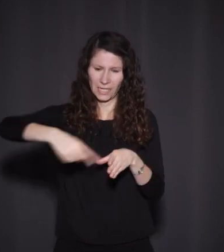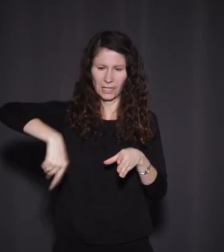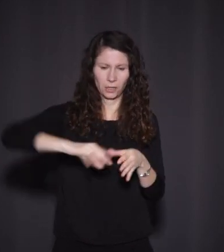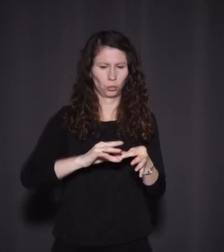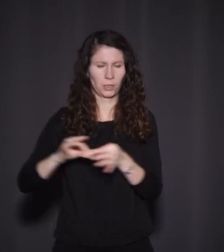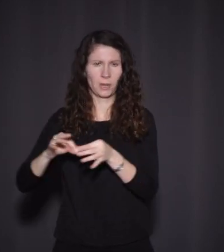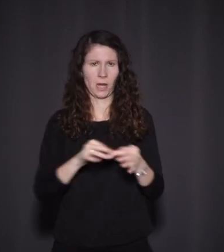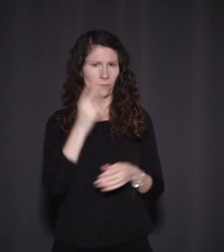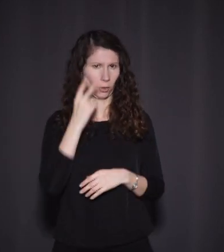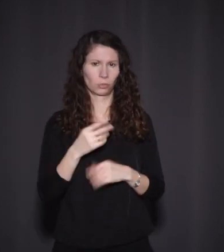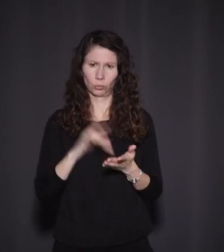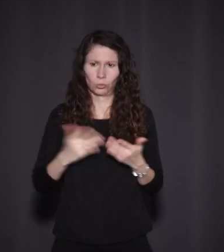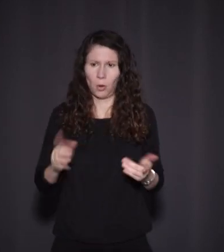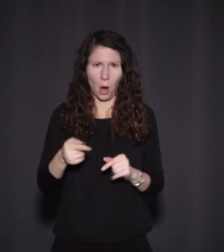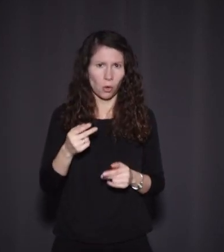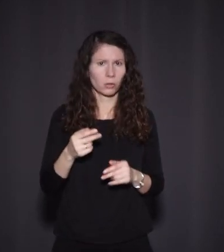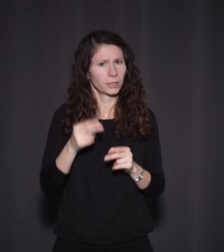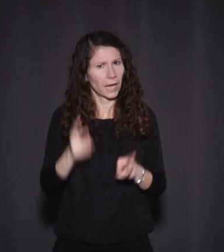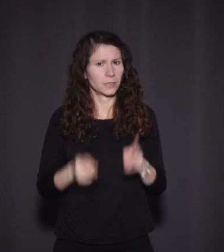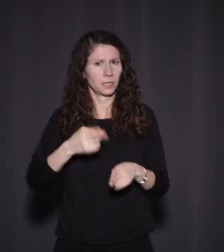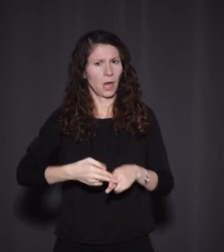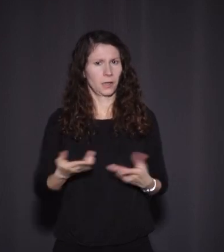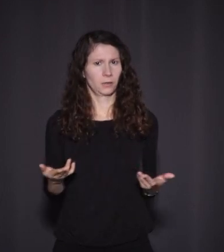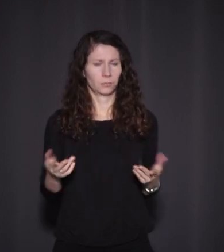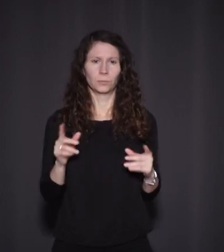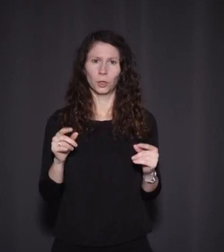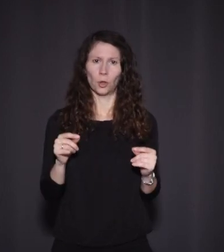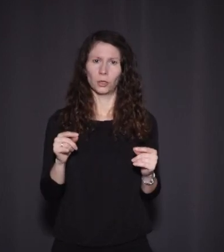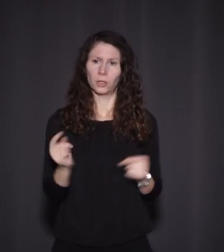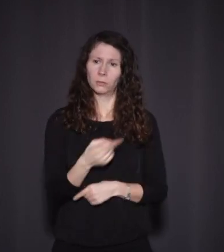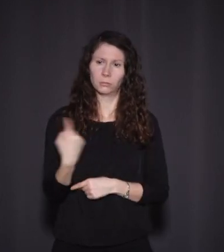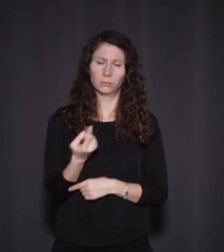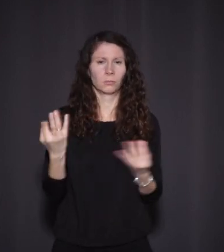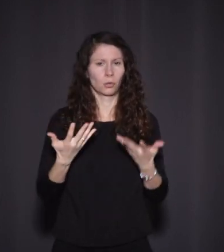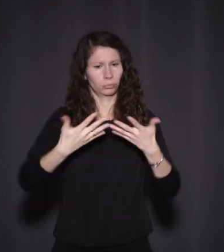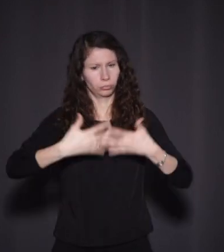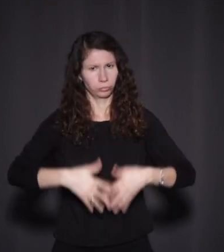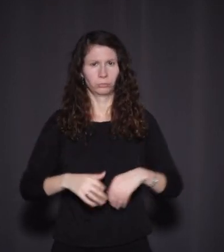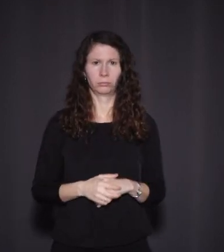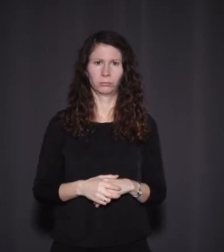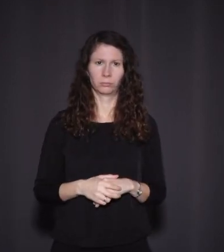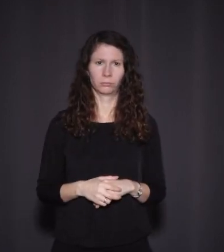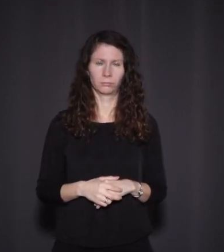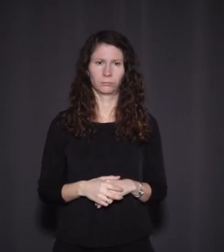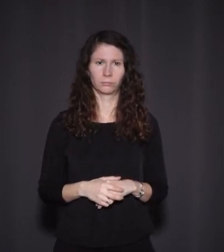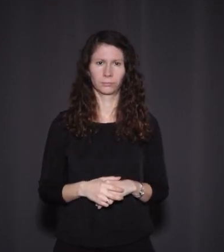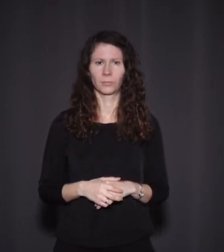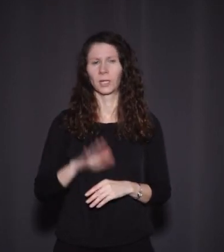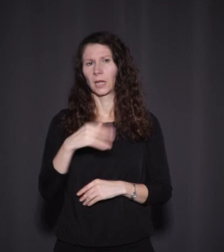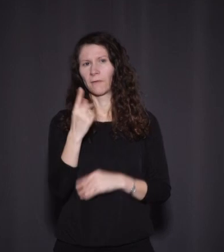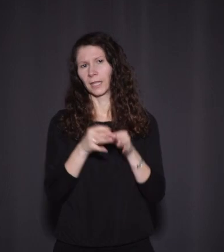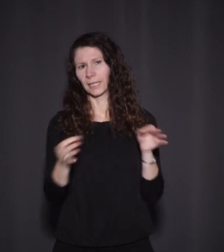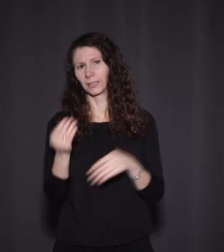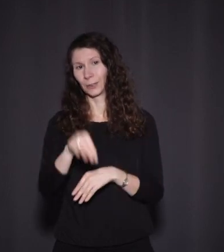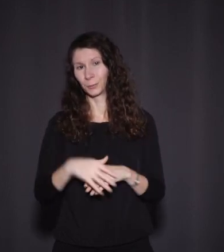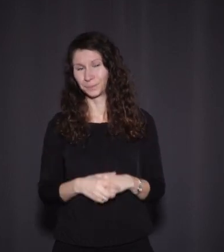auch eine Form von Gerechtigkeit, zu schauen, wir müssen das Ganze miteinander in Einklang bringen. Und dann bin ich, wenn ich einen Satz dazu noch sagen darf, dann